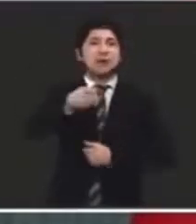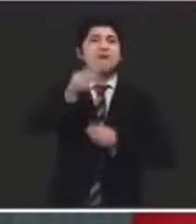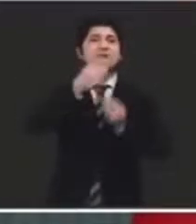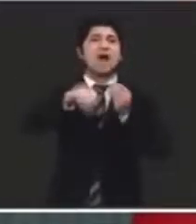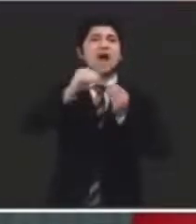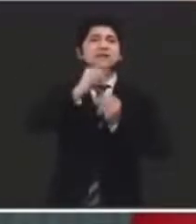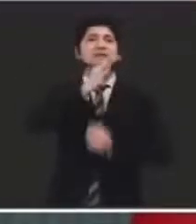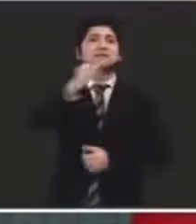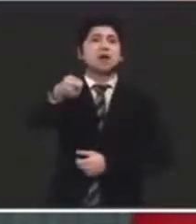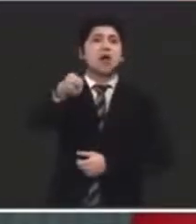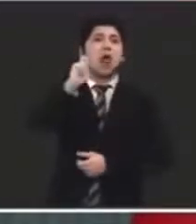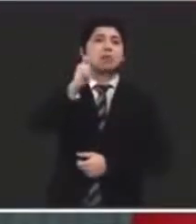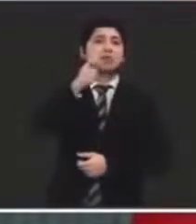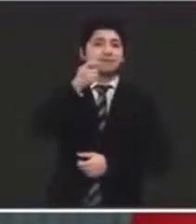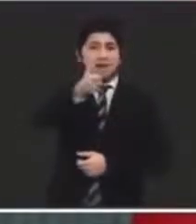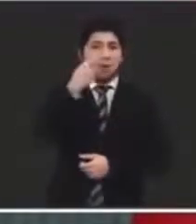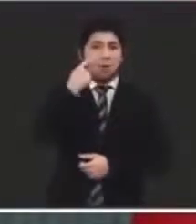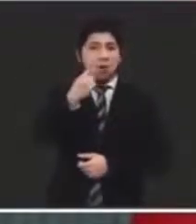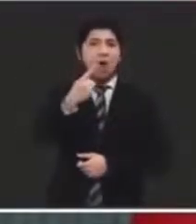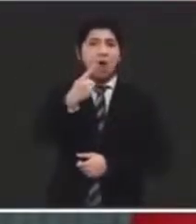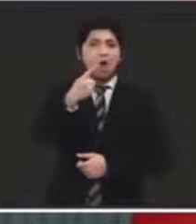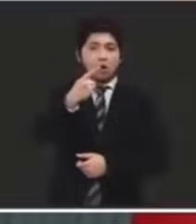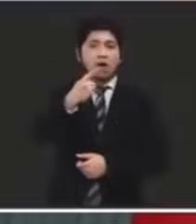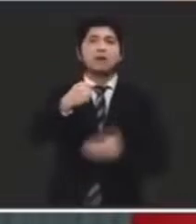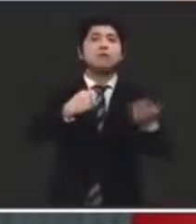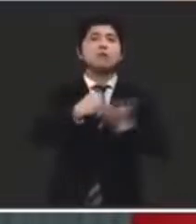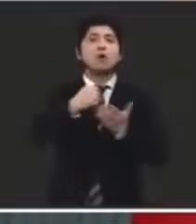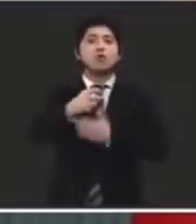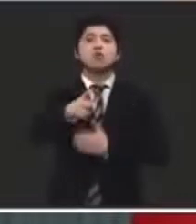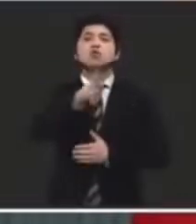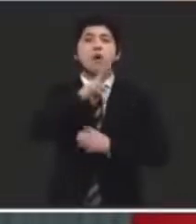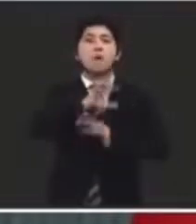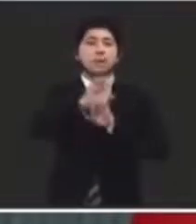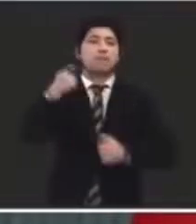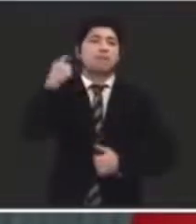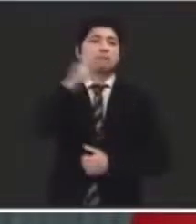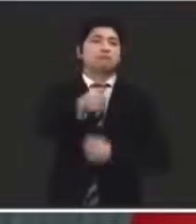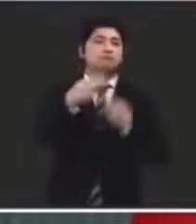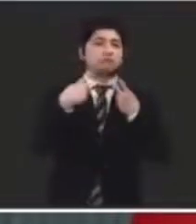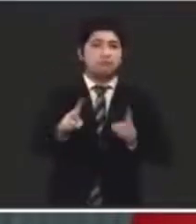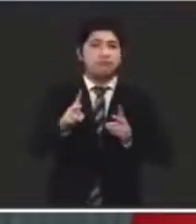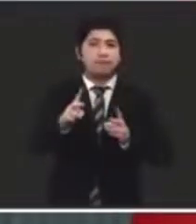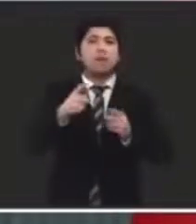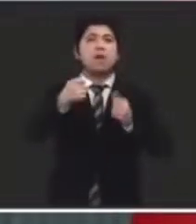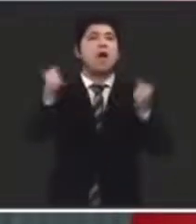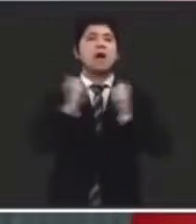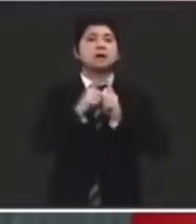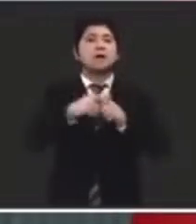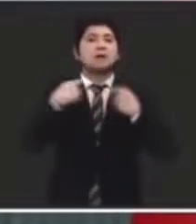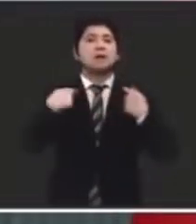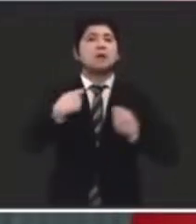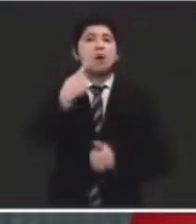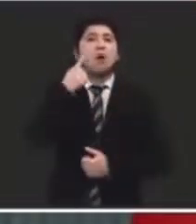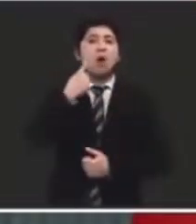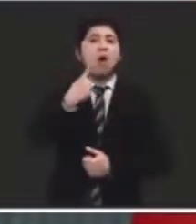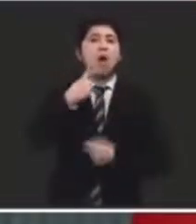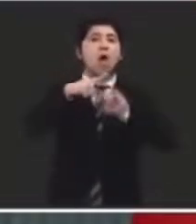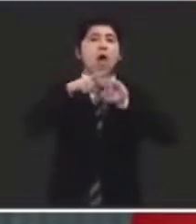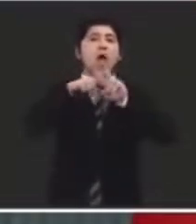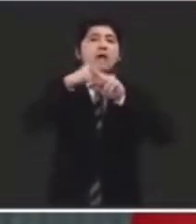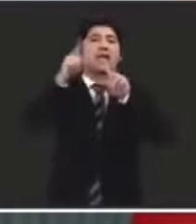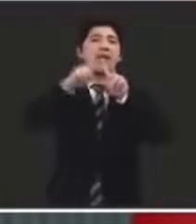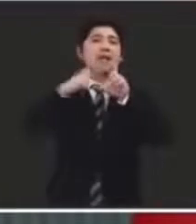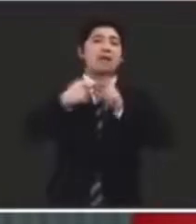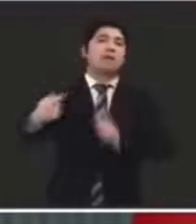faizsiz kredinin tahsilini hasat dönemi sonunda yapacak maliyetinin bedelini de hazineden